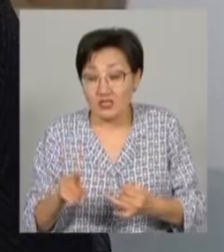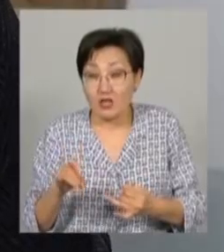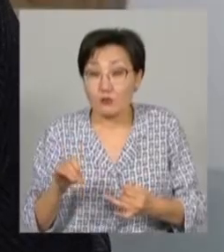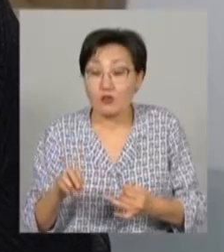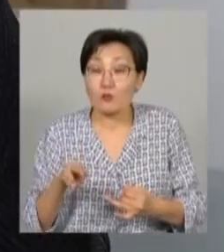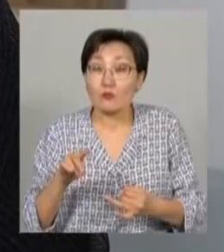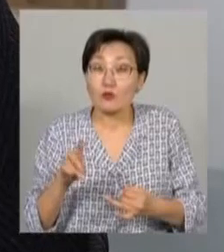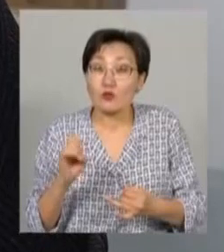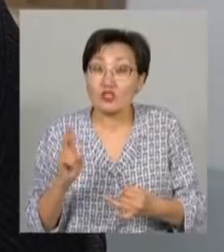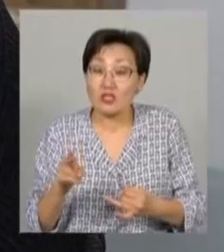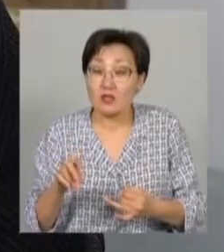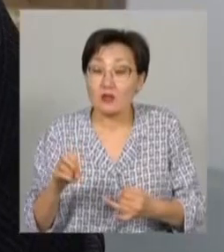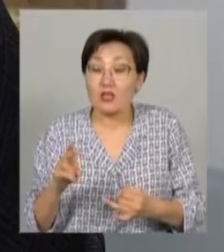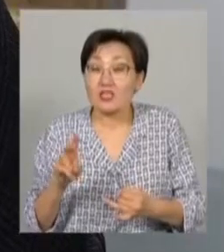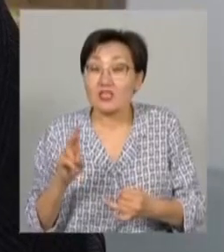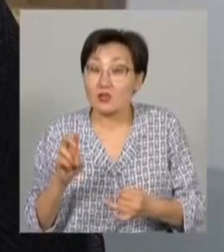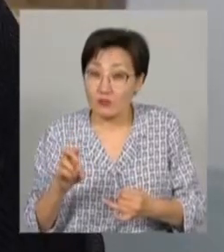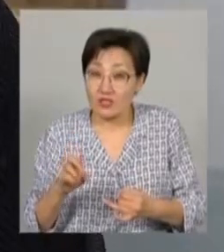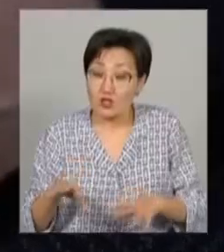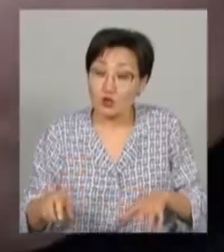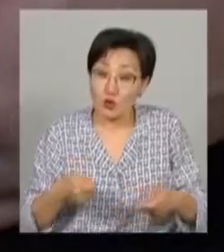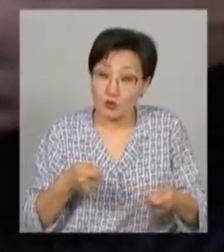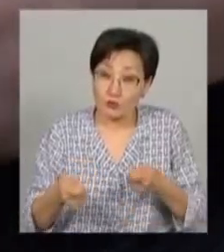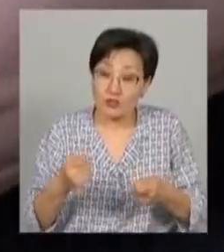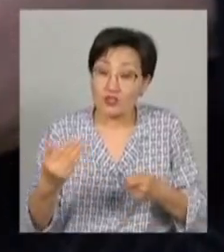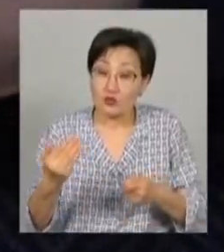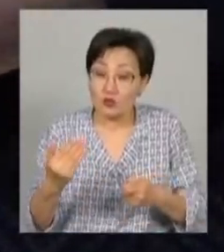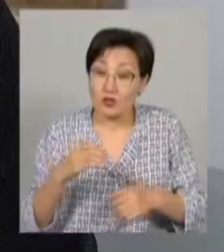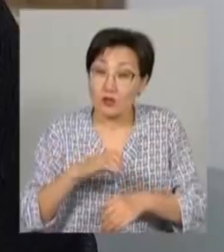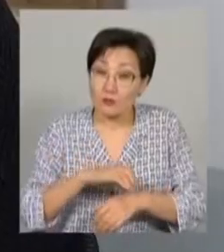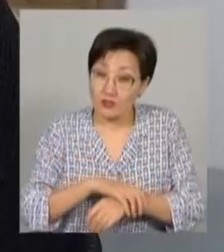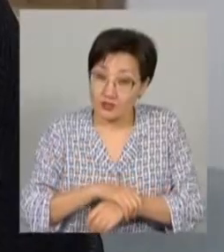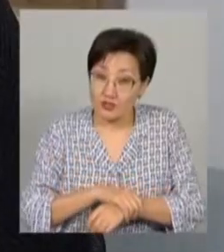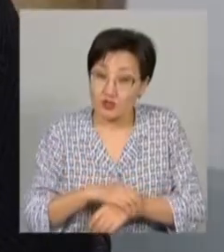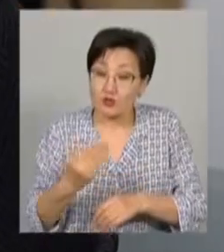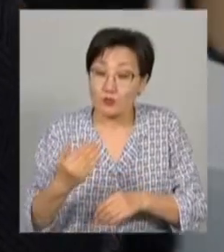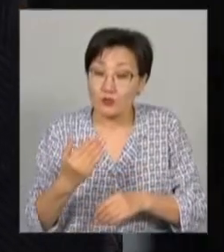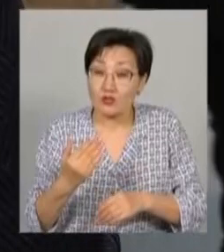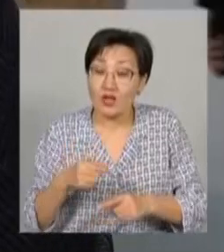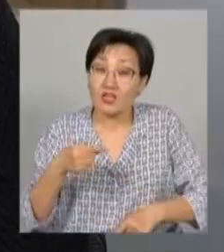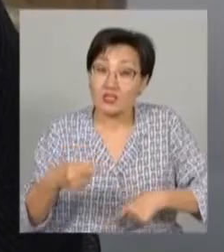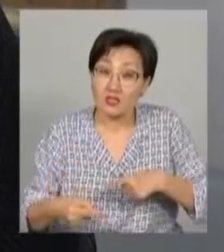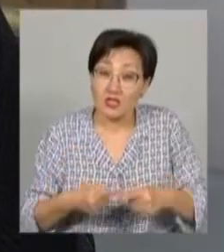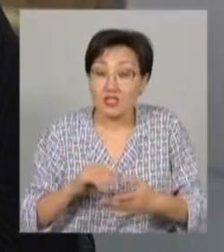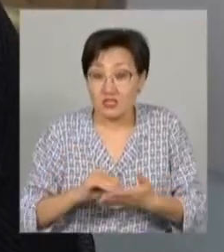кісі болған, сол кезде ұлттық қауіпсіздік комитетінің төрағасы, соның дерегі бойынша, соған сүйеніп жазылды.